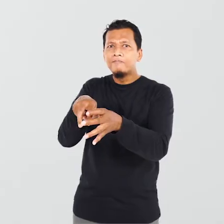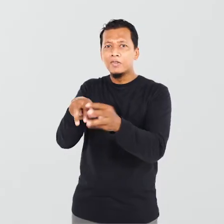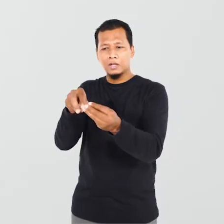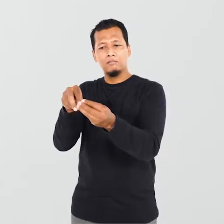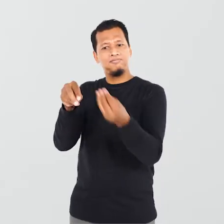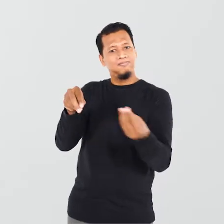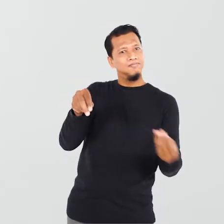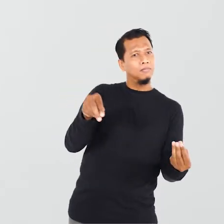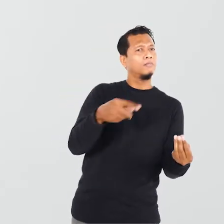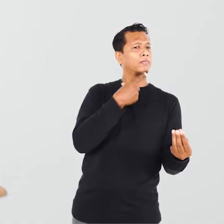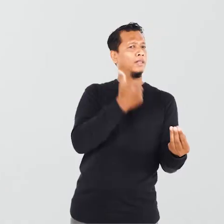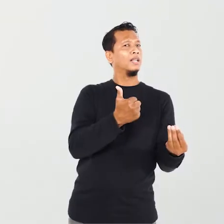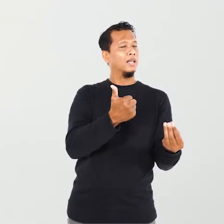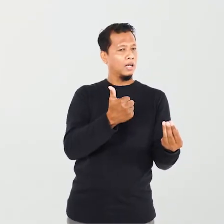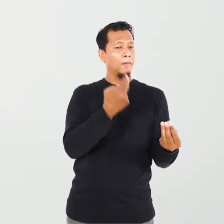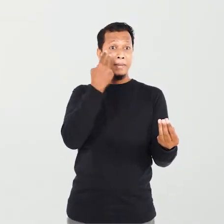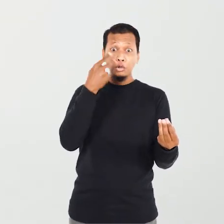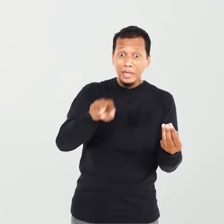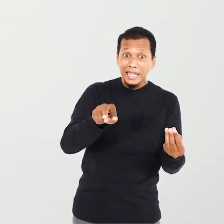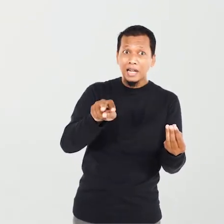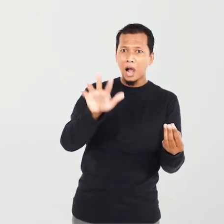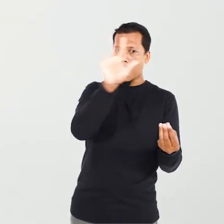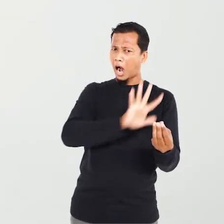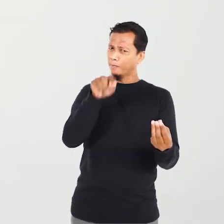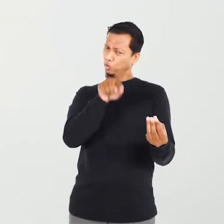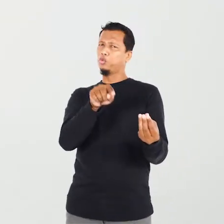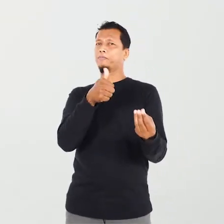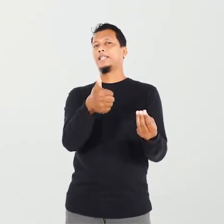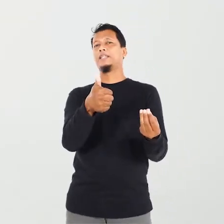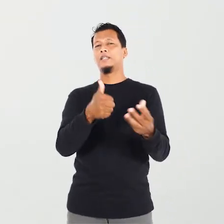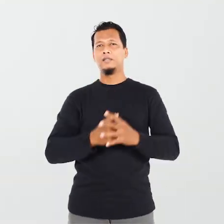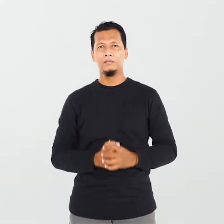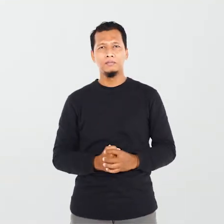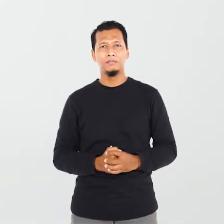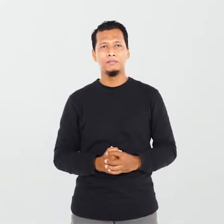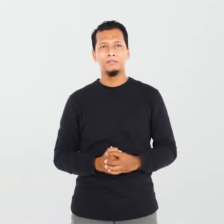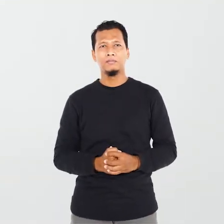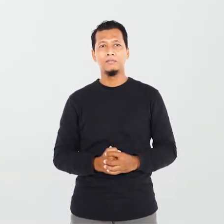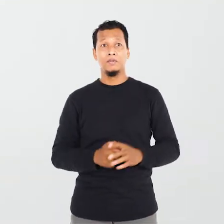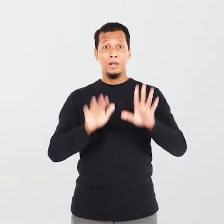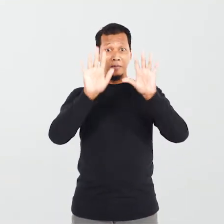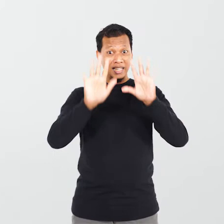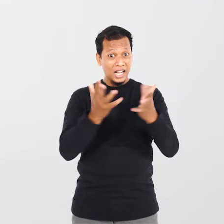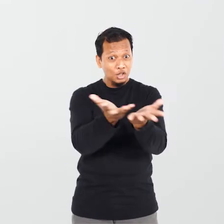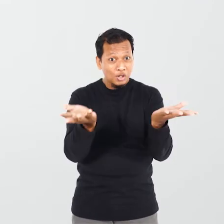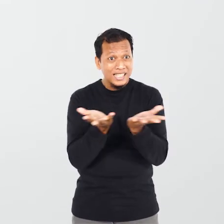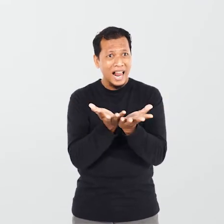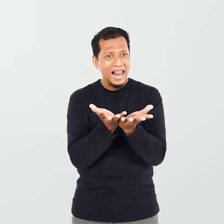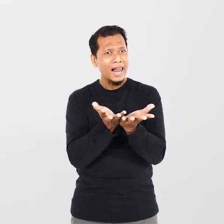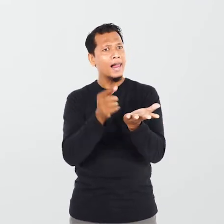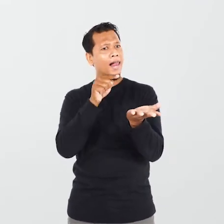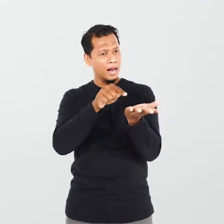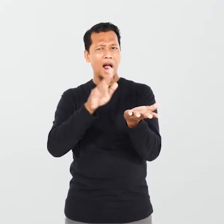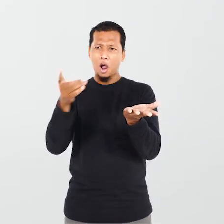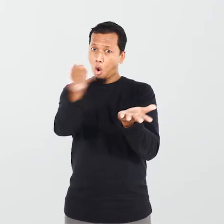Bagi generasi selanjutnya nih, itu harus lebih aware dan peduli sama lingkungan. apalagi sekarang tuh kan banyak banget